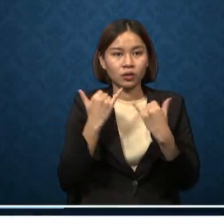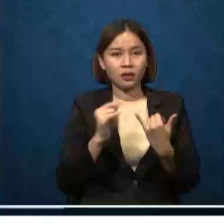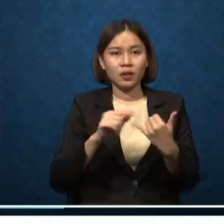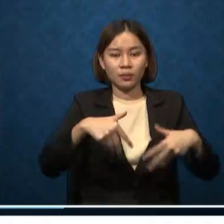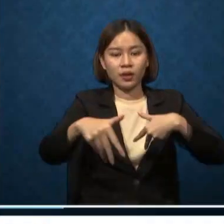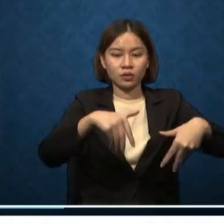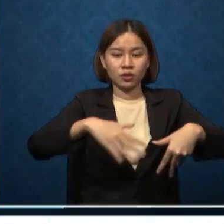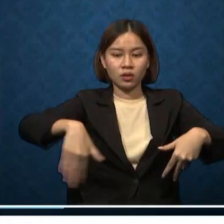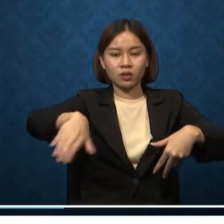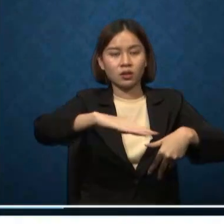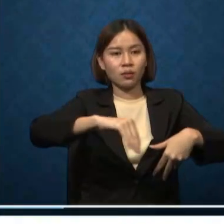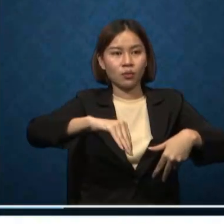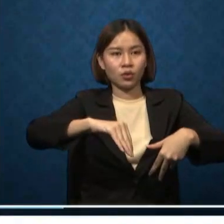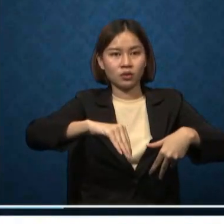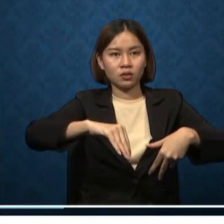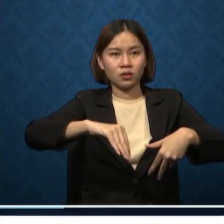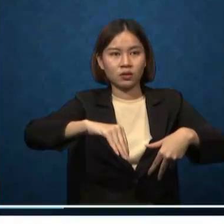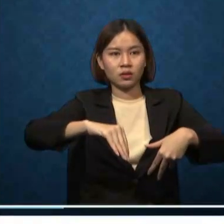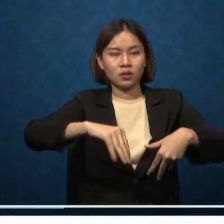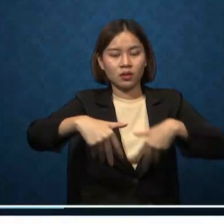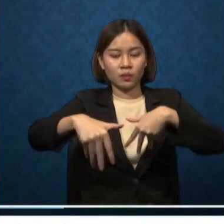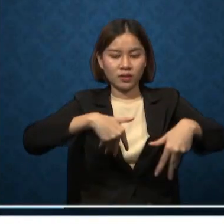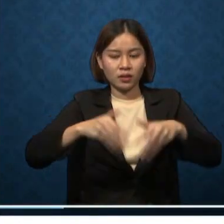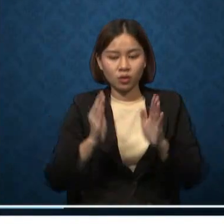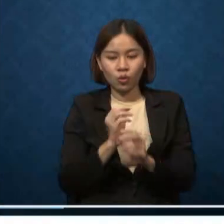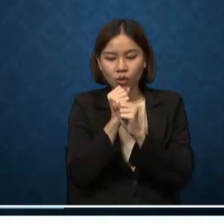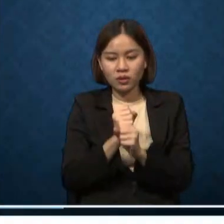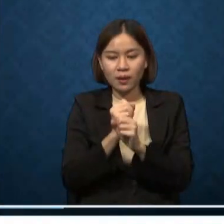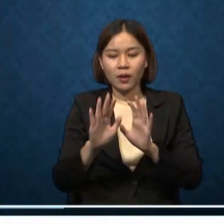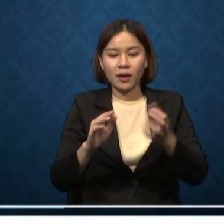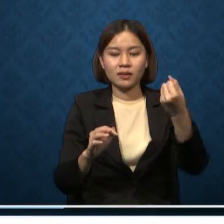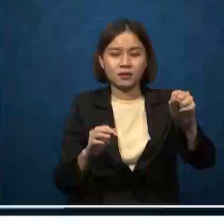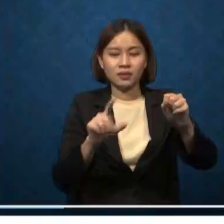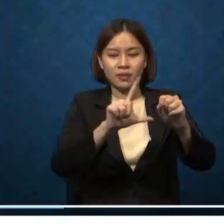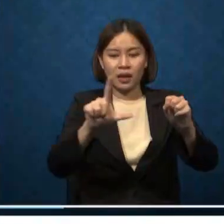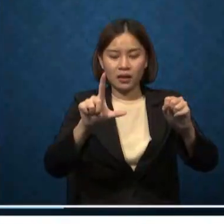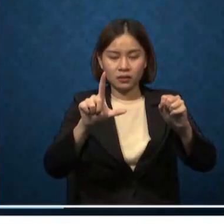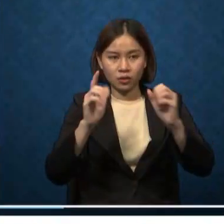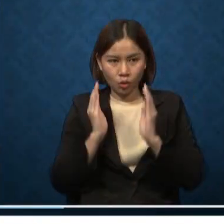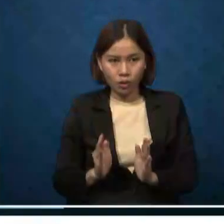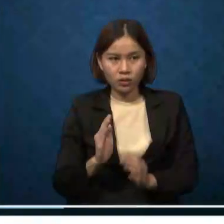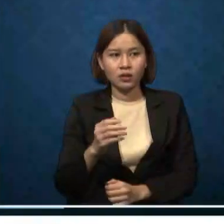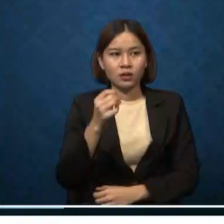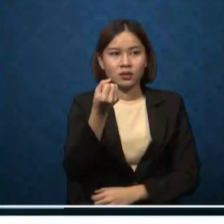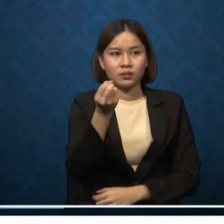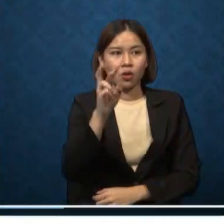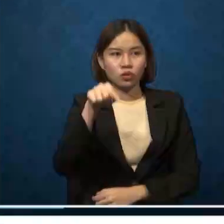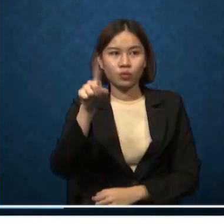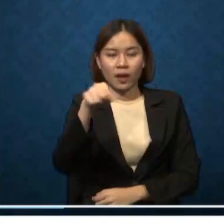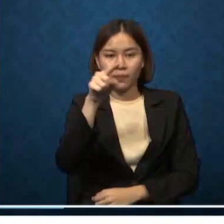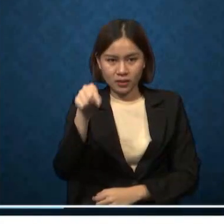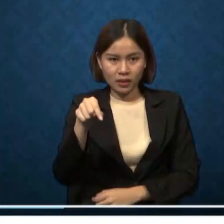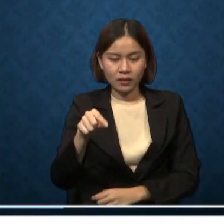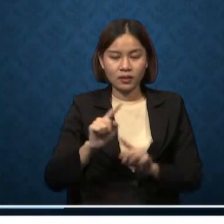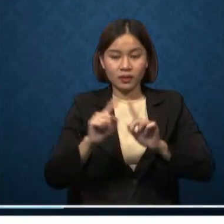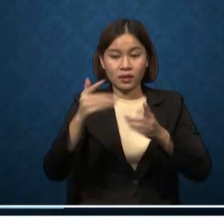ชนทั่วไปเนี่ยถ้าเป็นประชาชนผู้สูงอายุกว่า 10กว่าล้านคนเี่อยู่ที่ 12.8นะคะแต่สิ่งที่เราสน